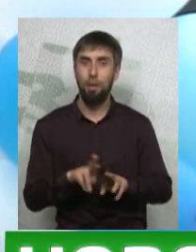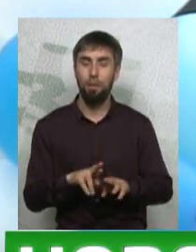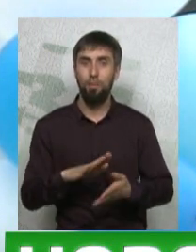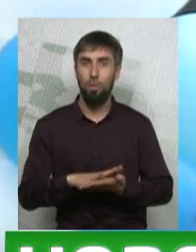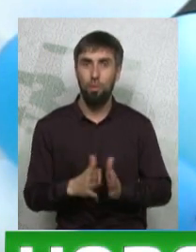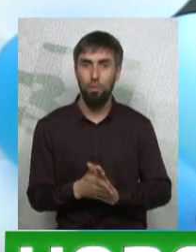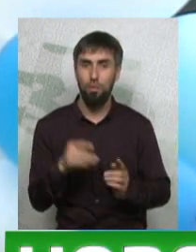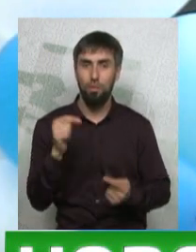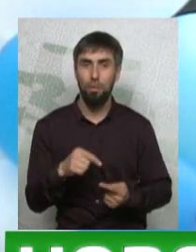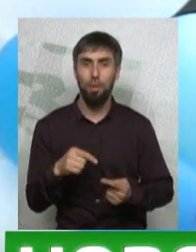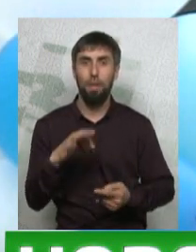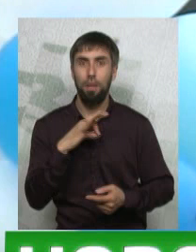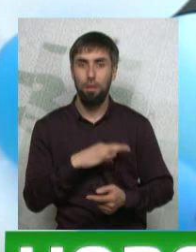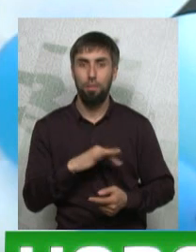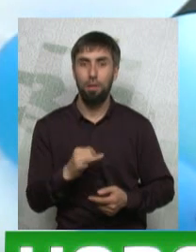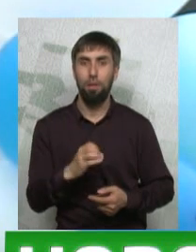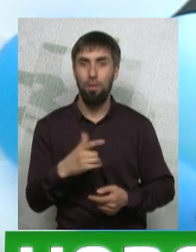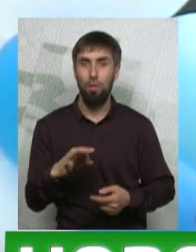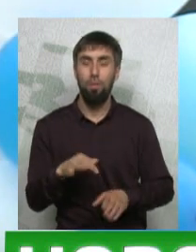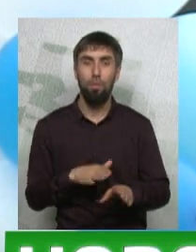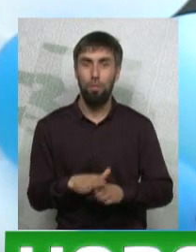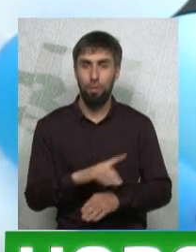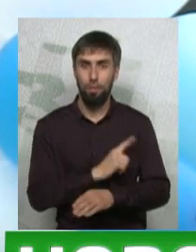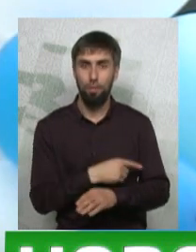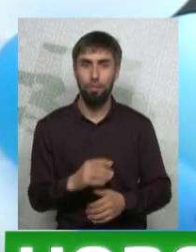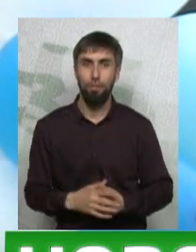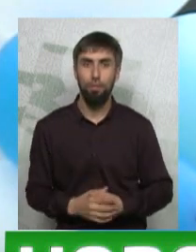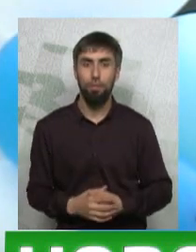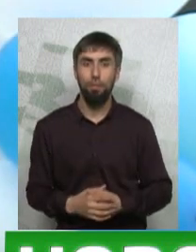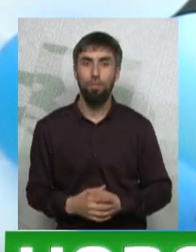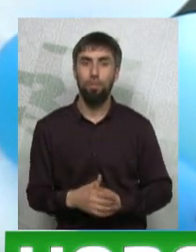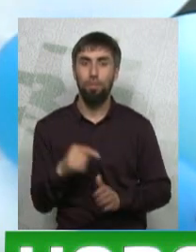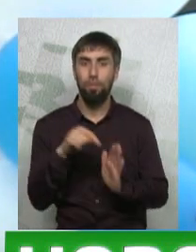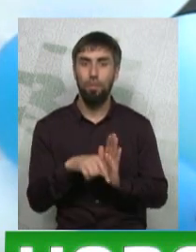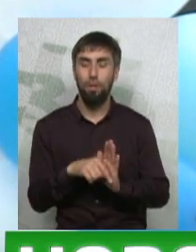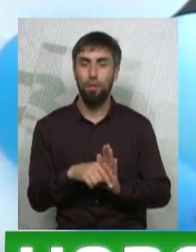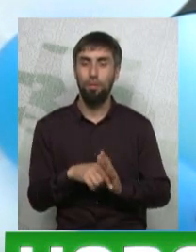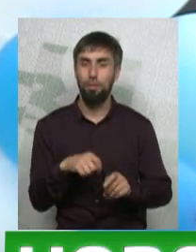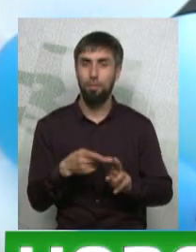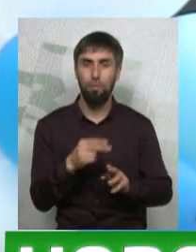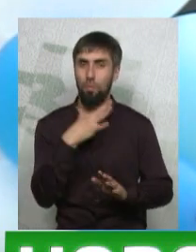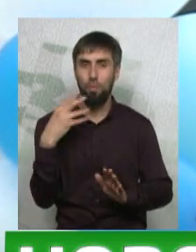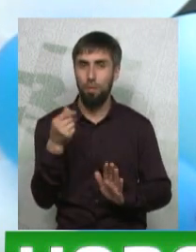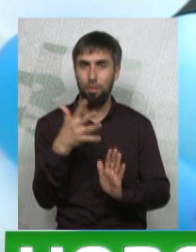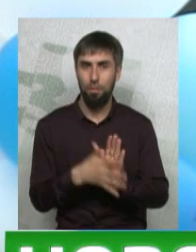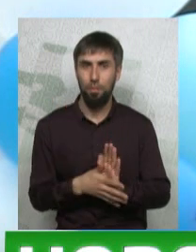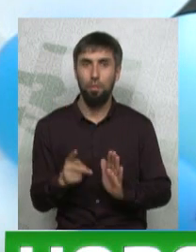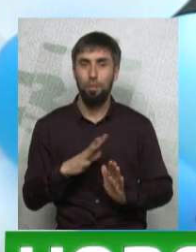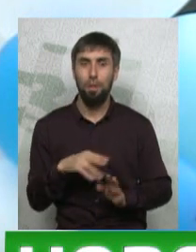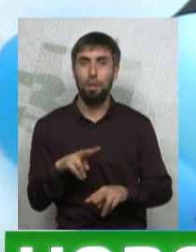положено, использование его полную силу. Сюда вложены достаточные деньги,